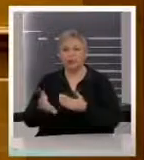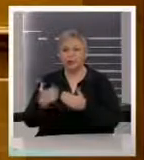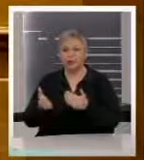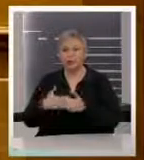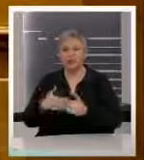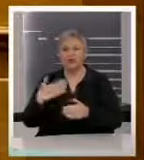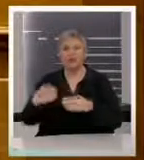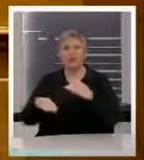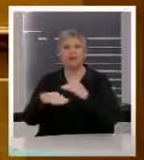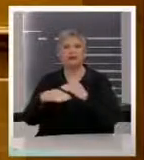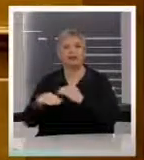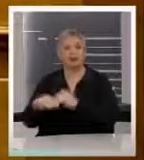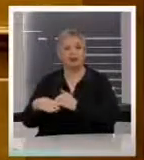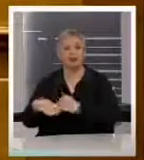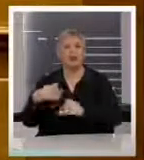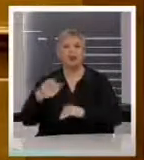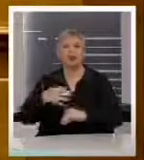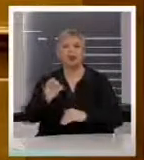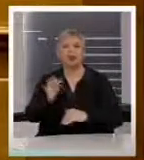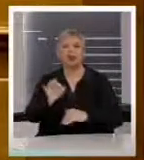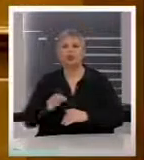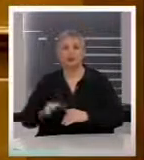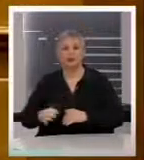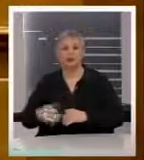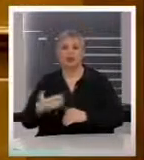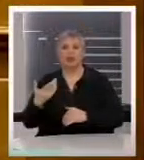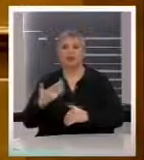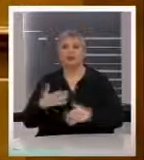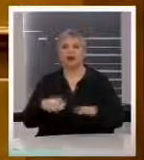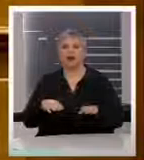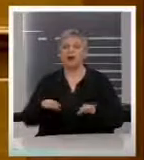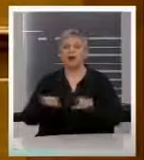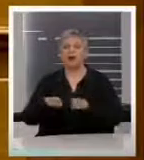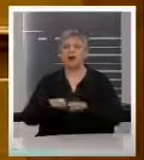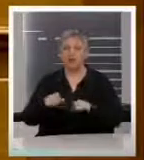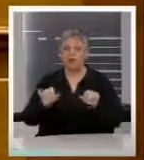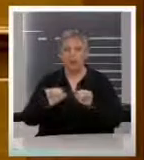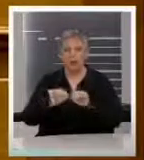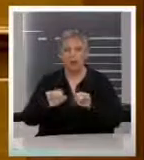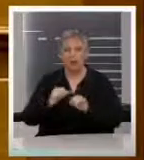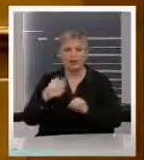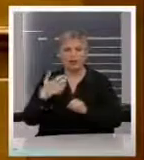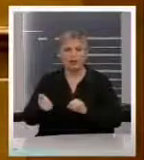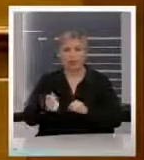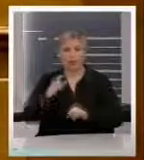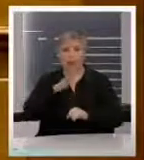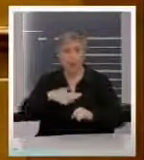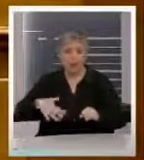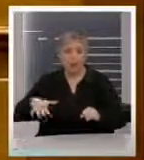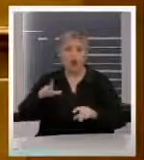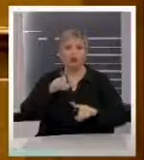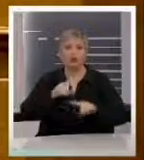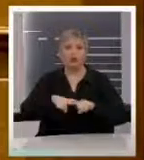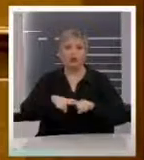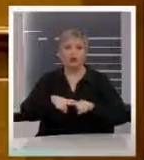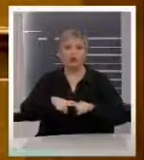Εθνοφύλακες από όλα τα νησιά του Αιγαίου, από τις παραμεθόριες περιοχές, από όλη την Ελλάδα, ήταν παρόντες στην